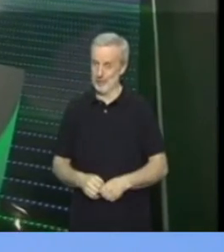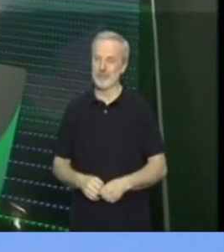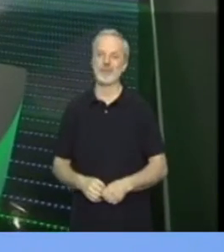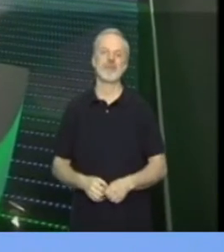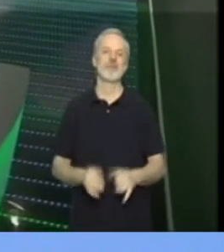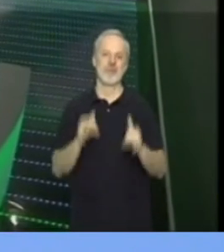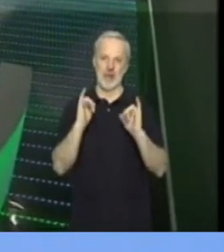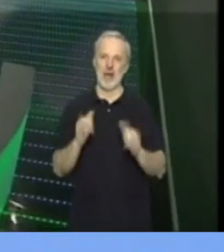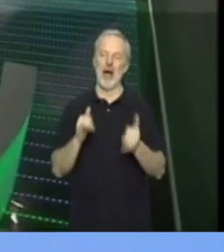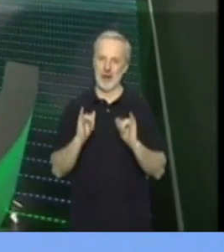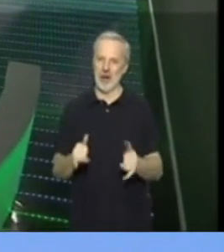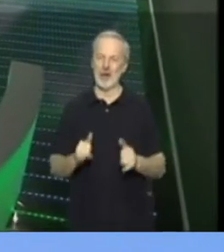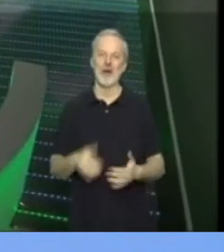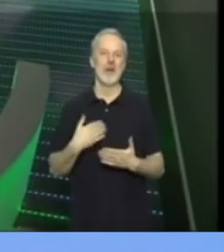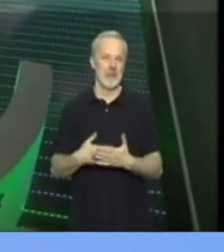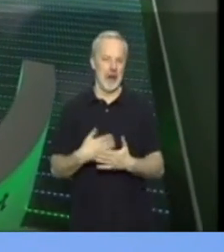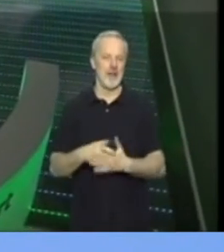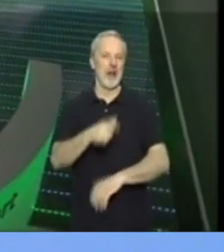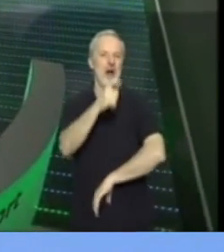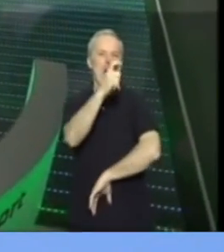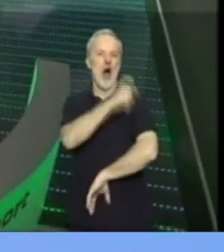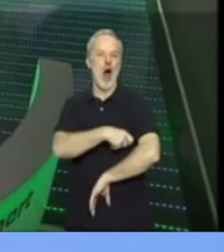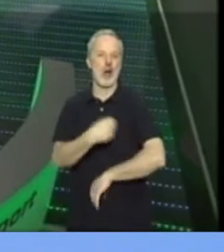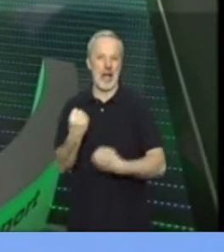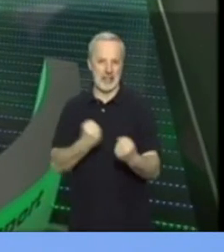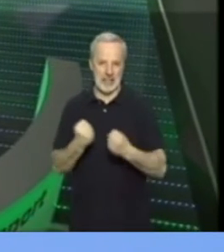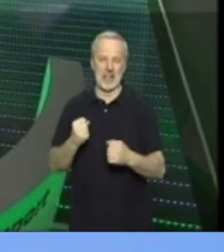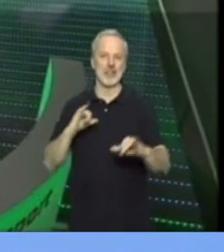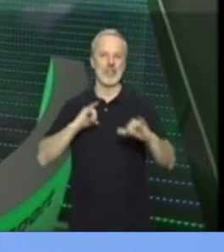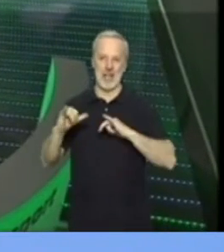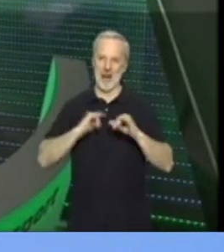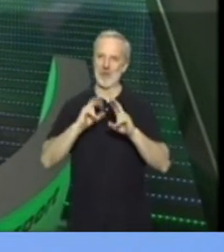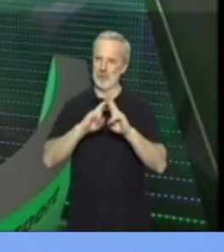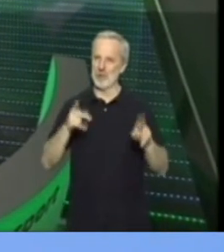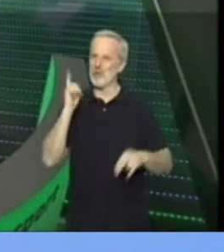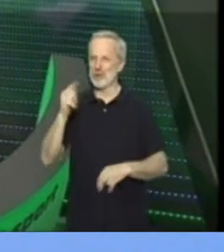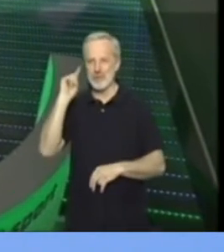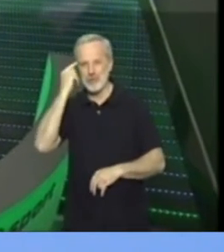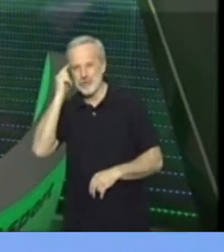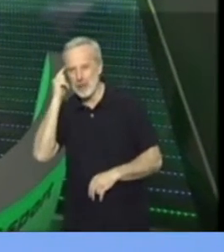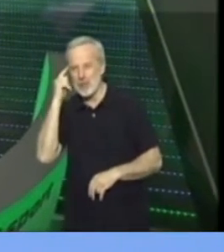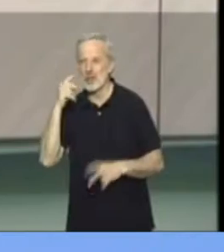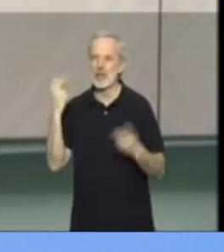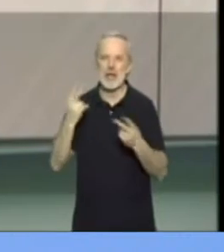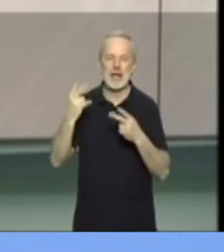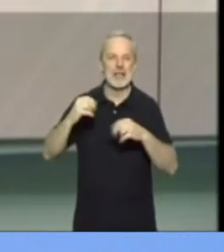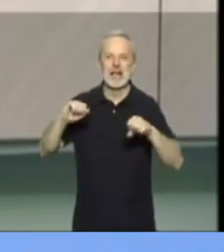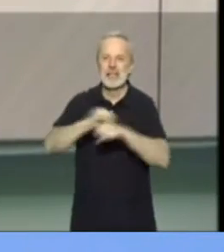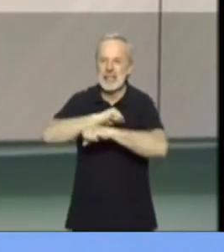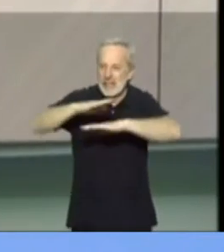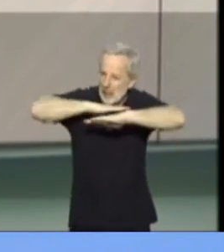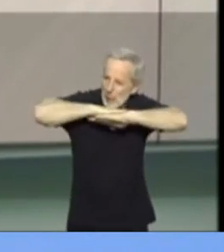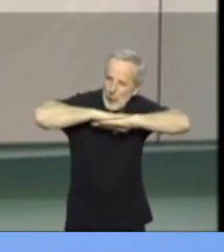nás. Já si myslím, že zrovna organizátoři závodu Míru se vyřádí na těch tratích a Jeseníky se k tomu